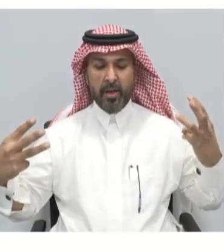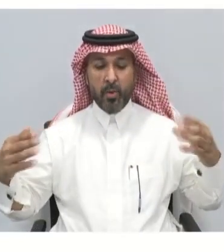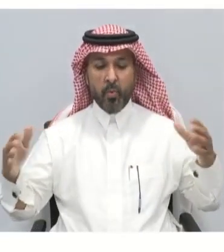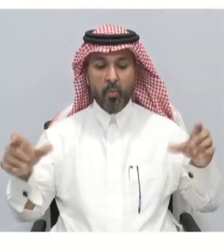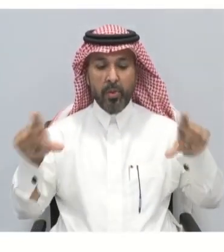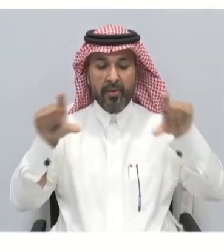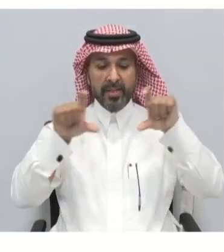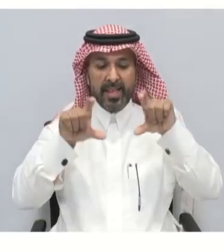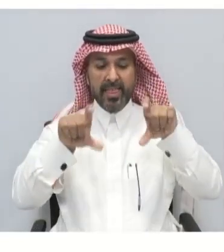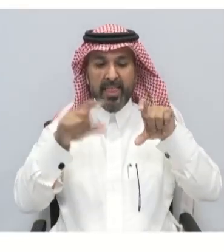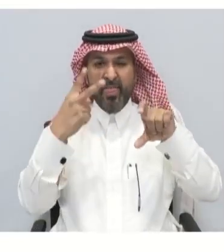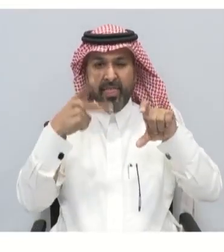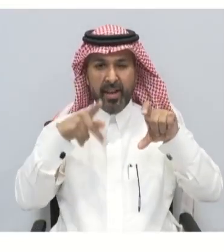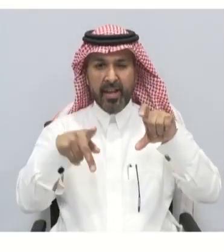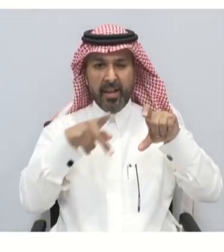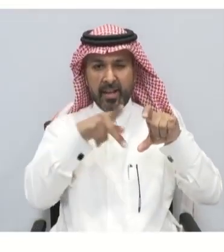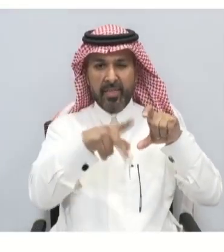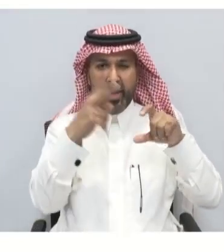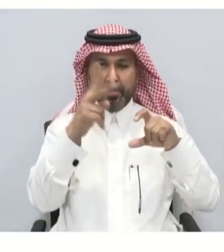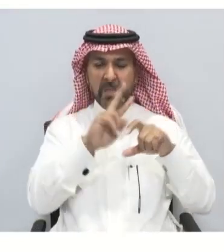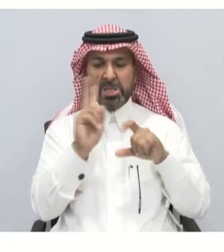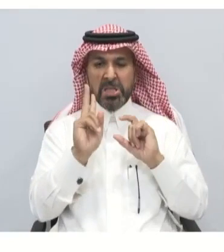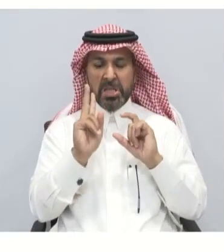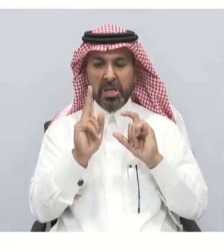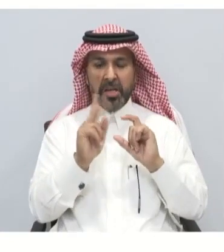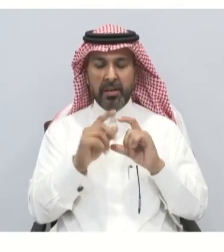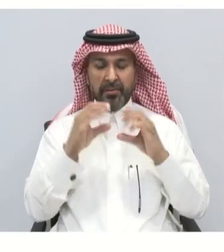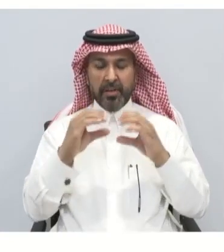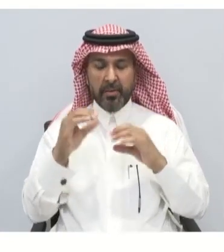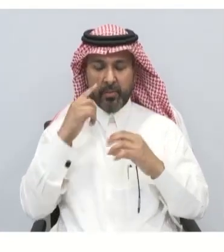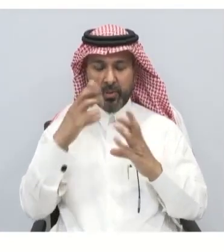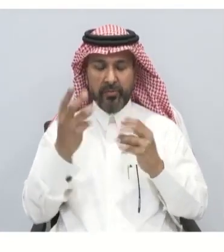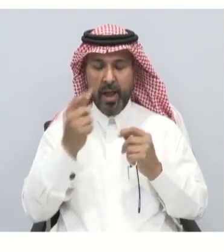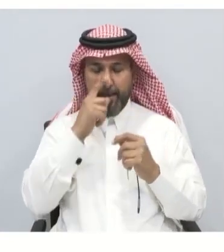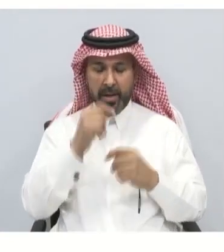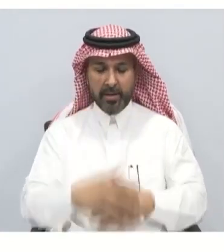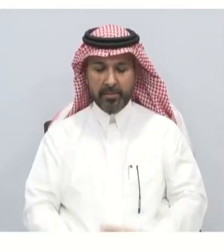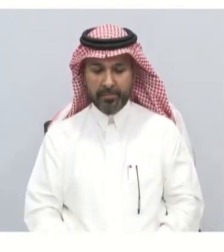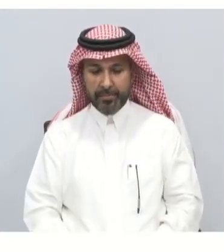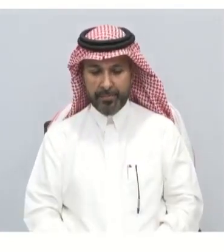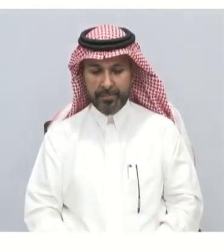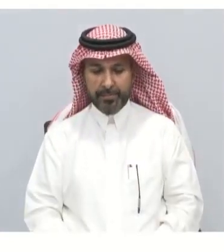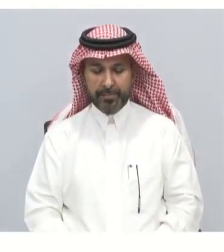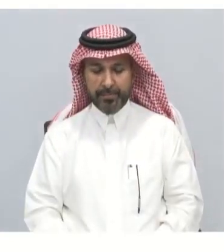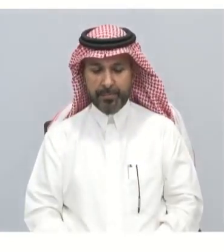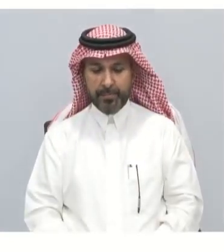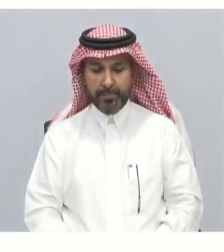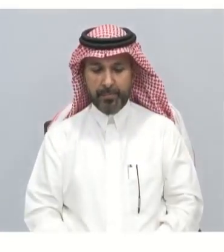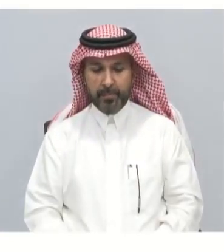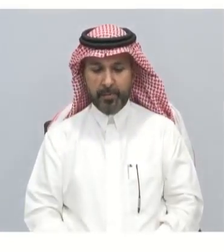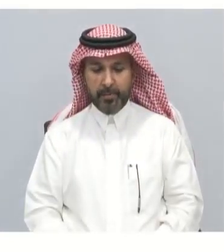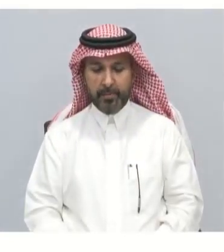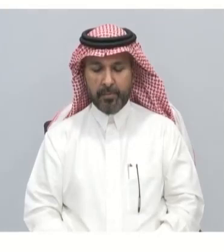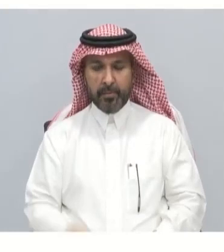تستوعب الا شخصين فقط يعني هل نقول مثلا الطاولات 32